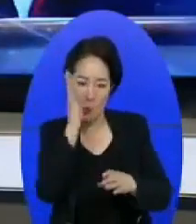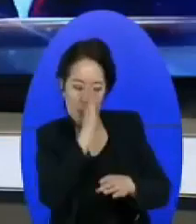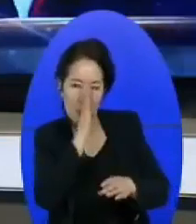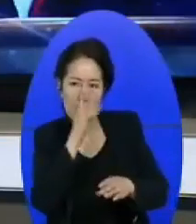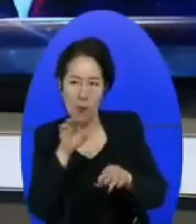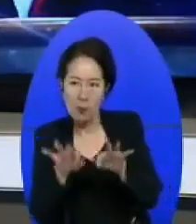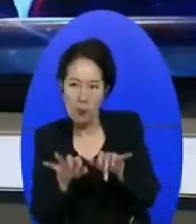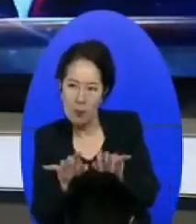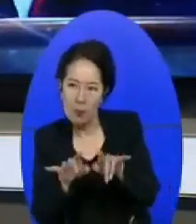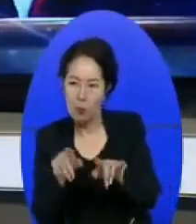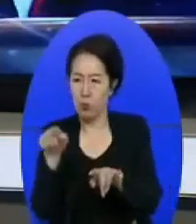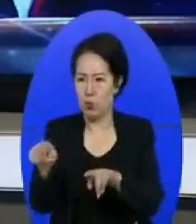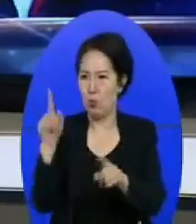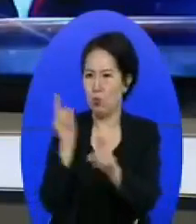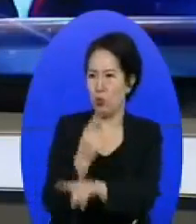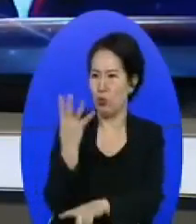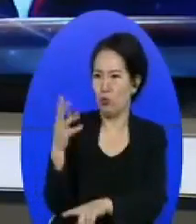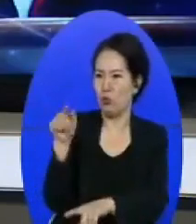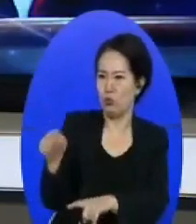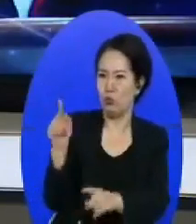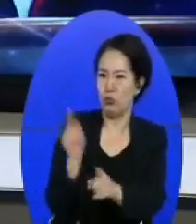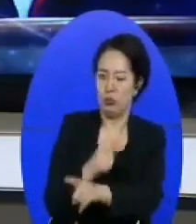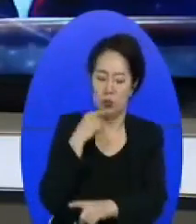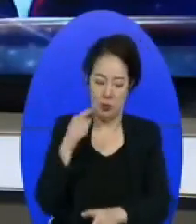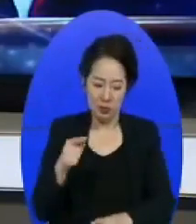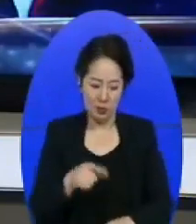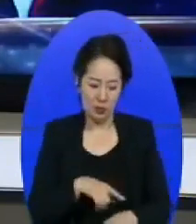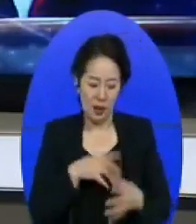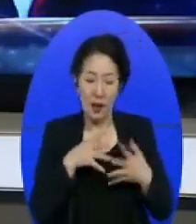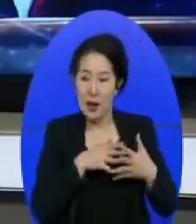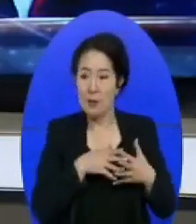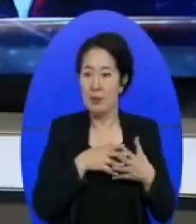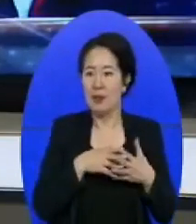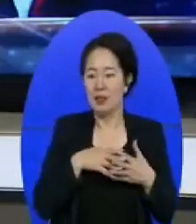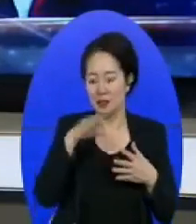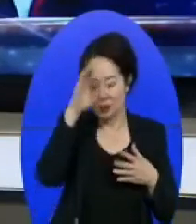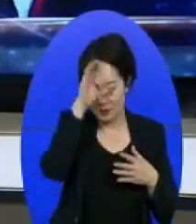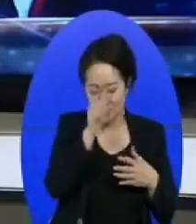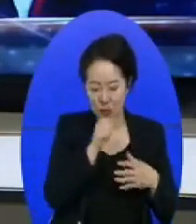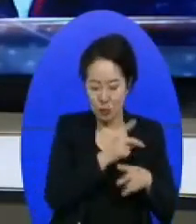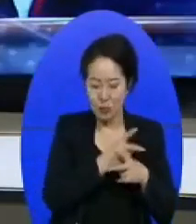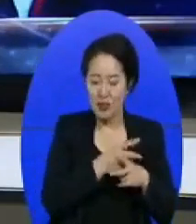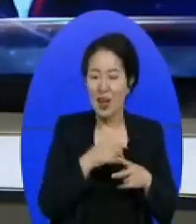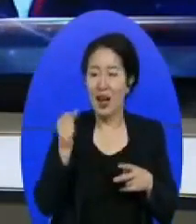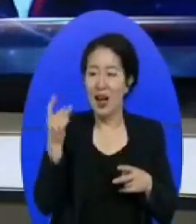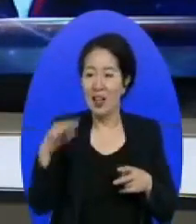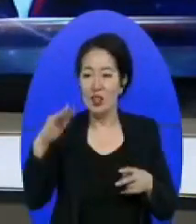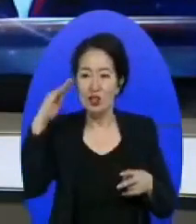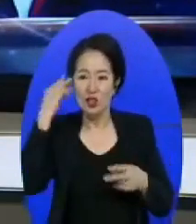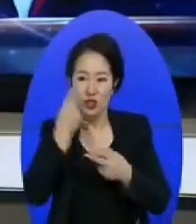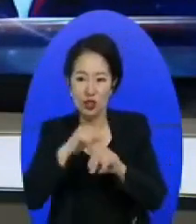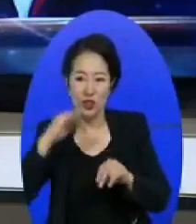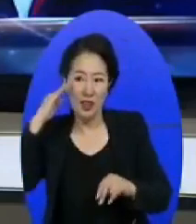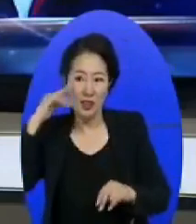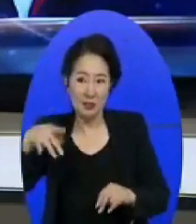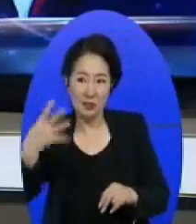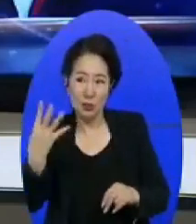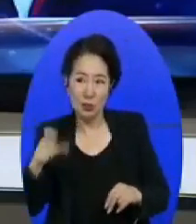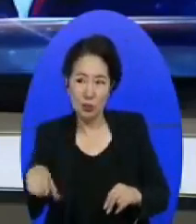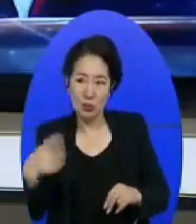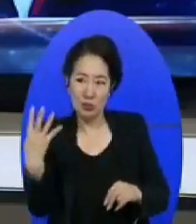байна. Америкийн нэгдсэн улсын хууль зүйн сайд бөгөөд ерөнхий прокурор Уильям Бар хятадын ардын чөлөөлөх армийн 4 албахагчид